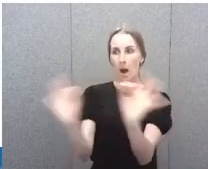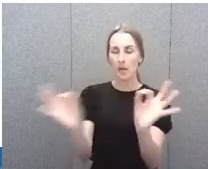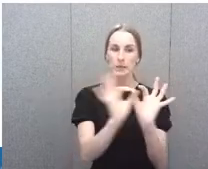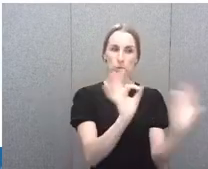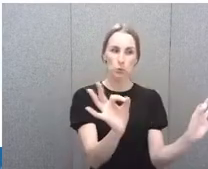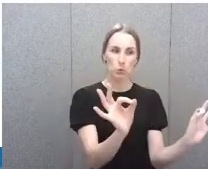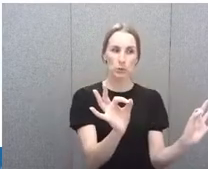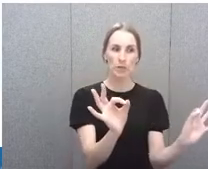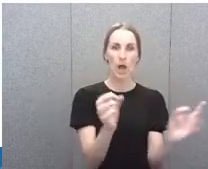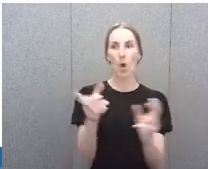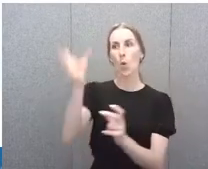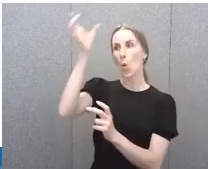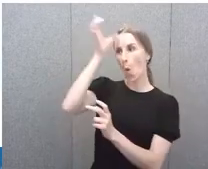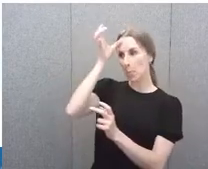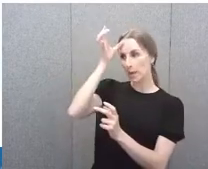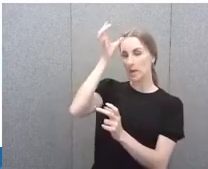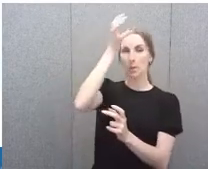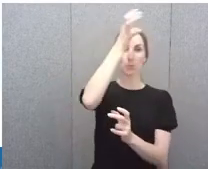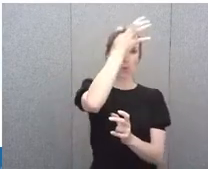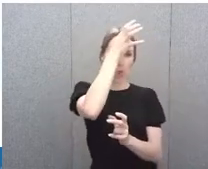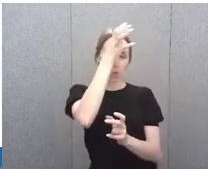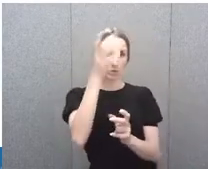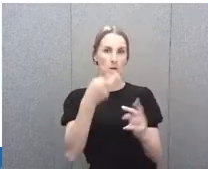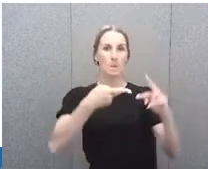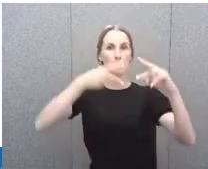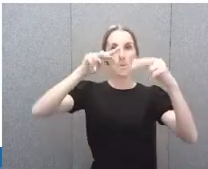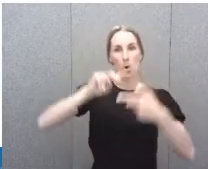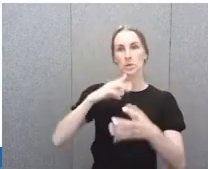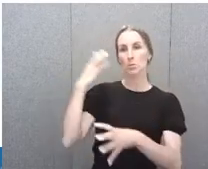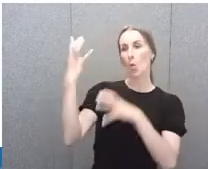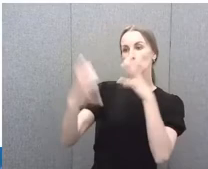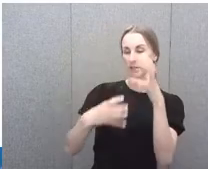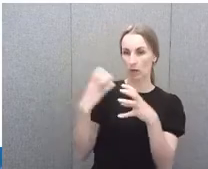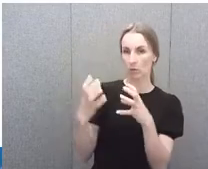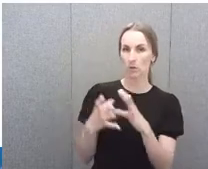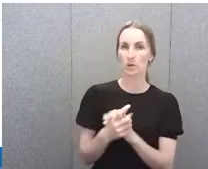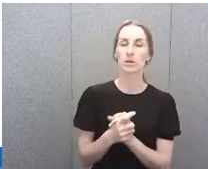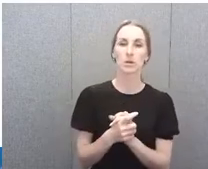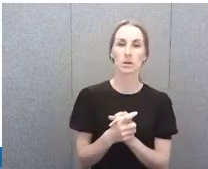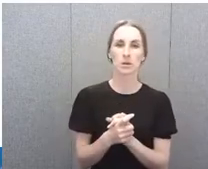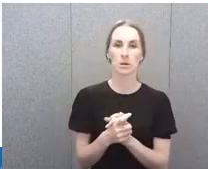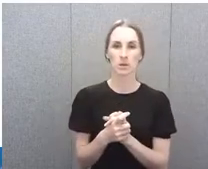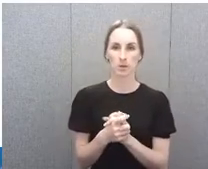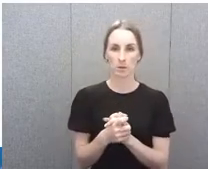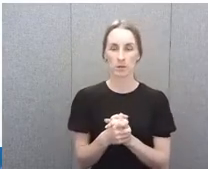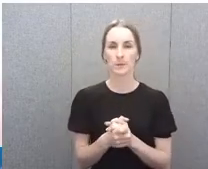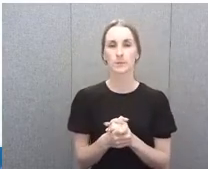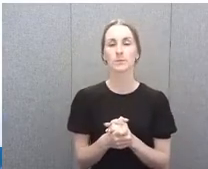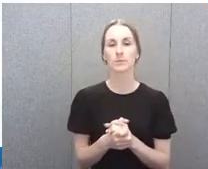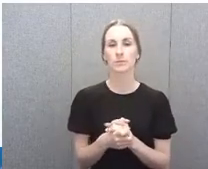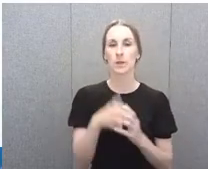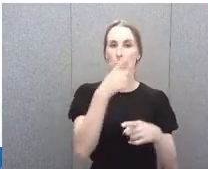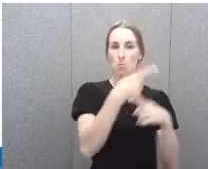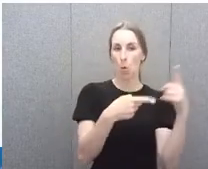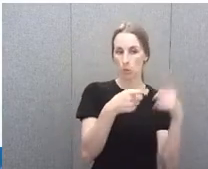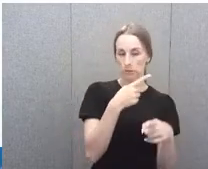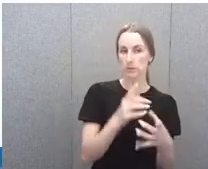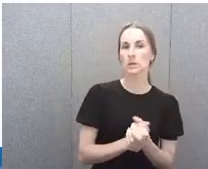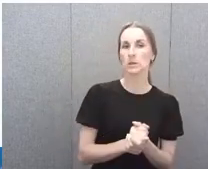хочешь предложить свой ум и свои экспертные знания в то, чтобы изменить